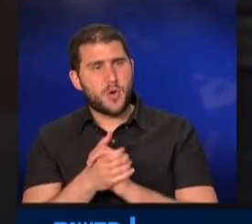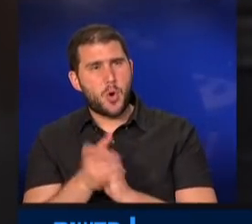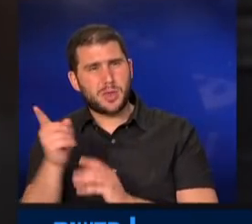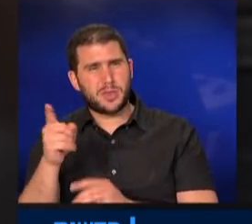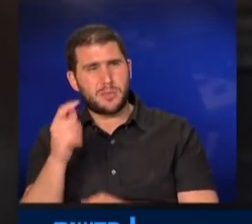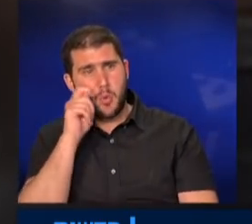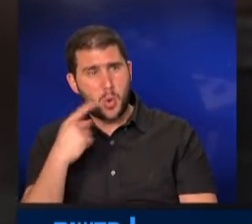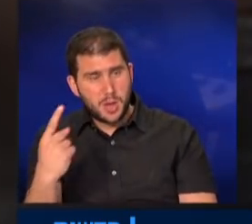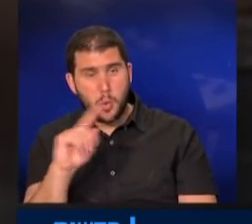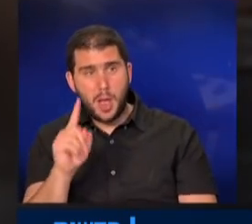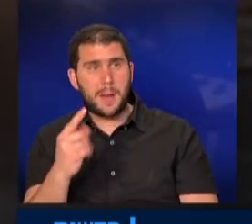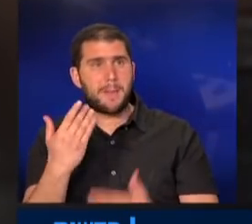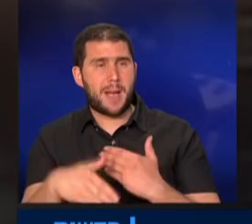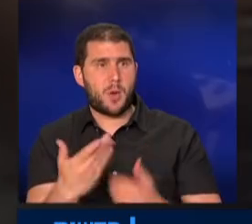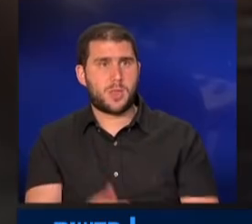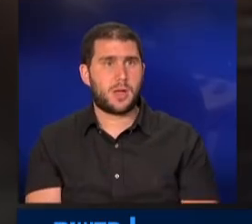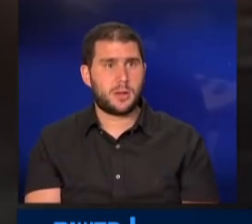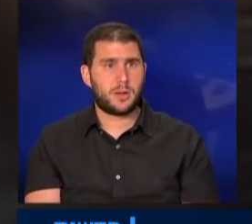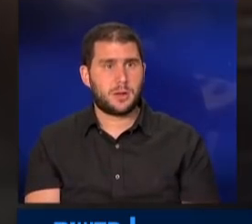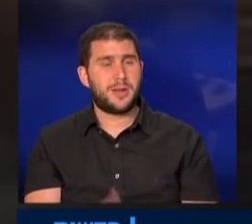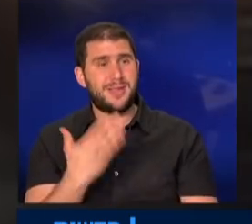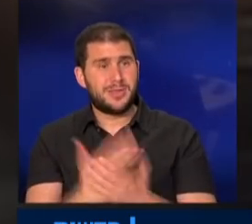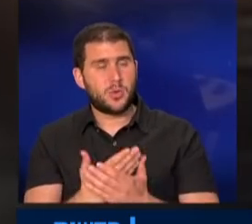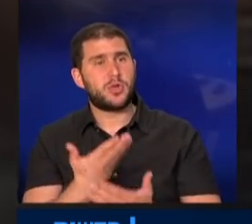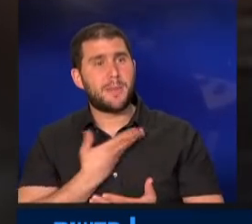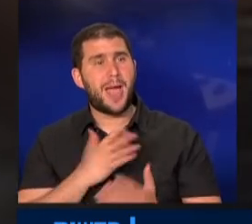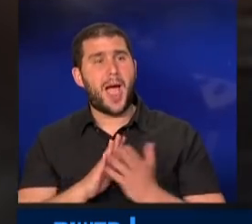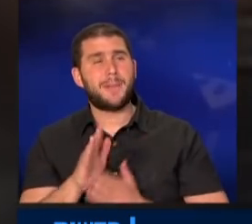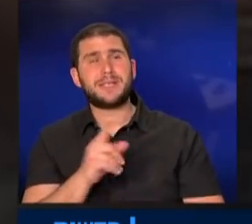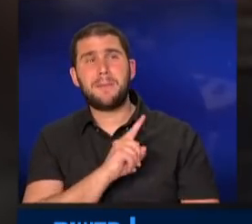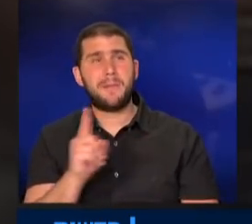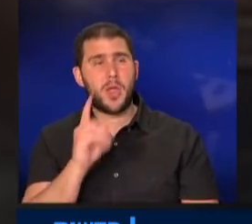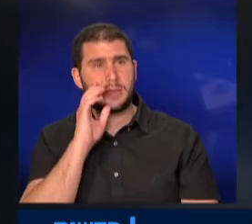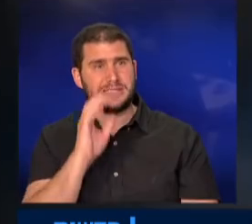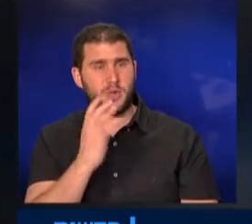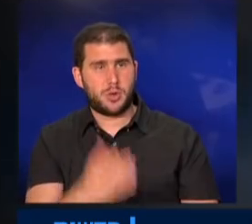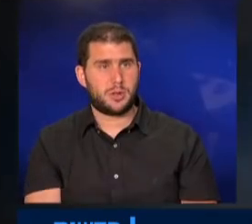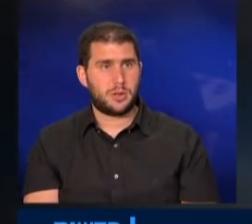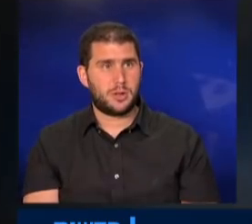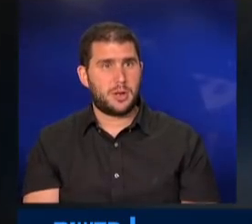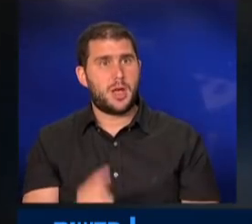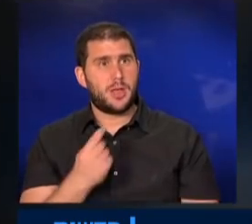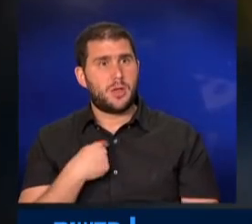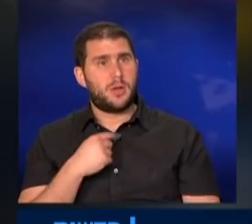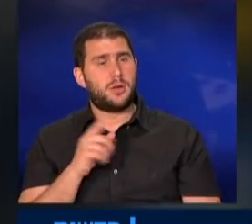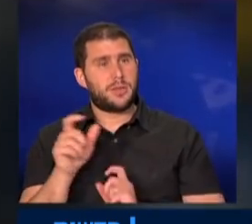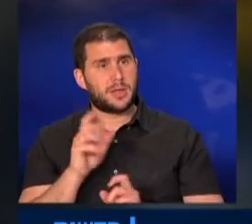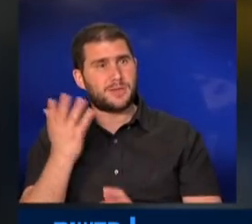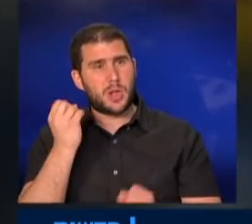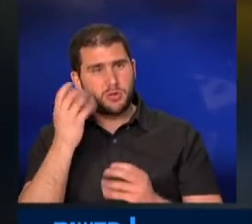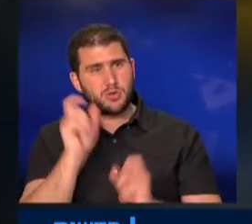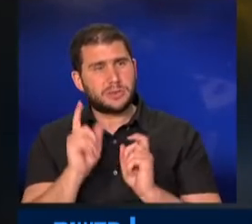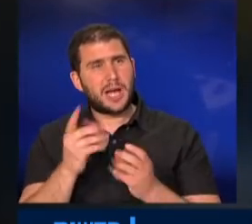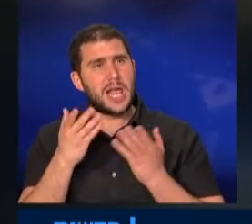במולדת, אולי בפעם האחרונה. תיעוד שזכה ל-15 מיליון צפיות. ולאד, אנחנו נגן על ארצנו. נדע ספורית, ריבאת,